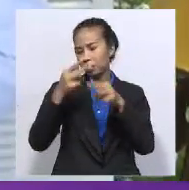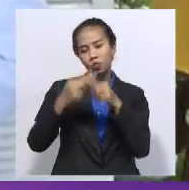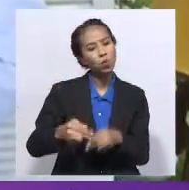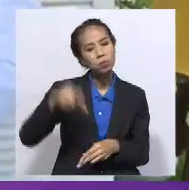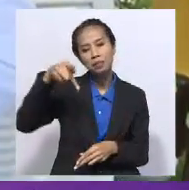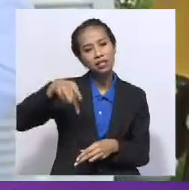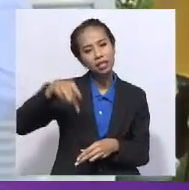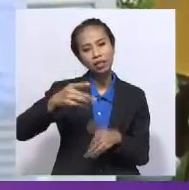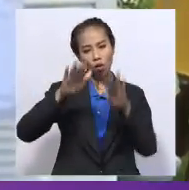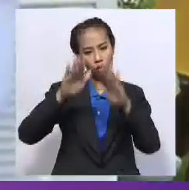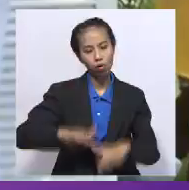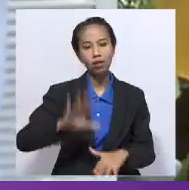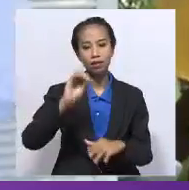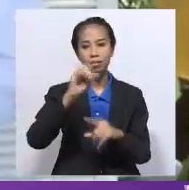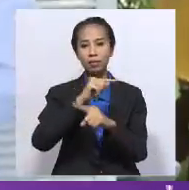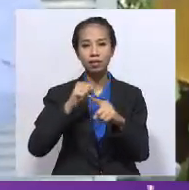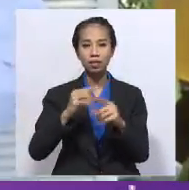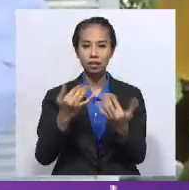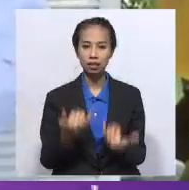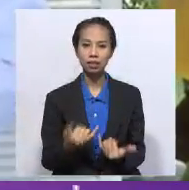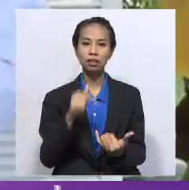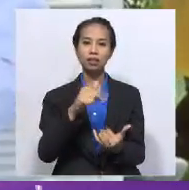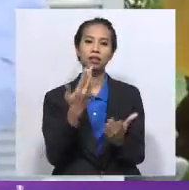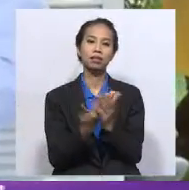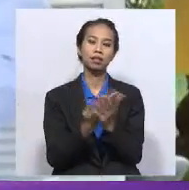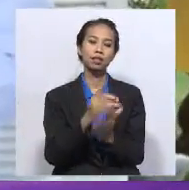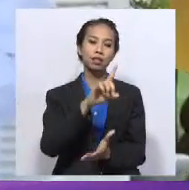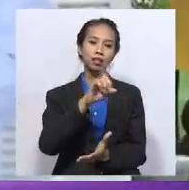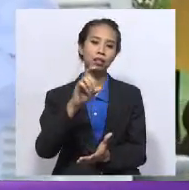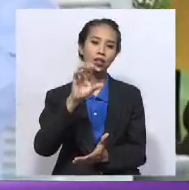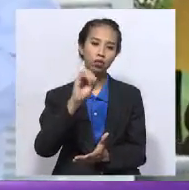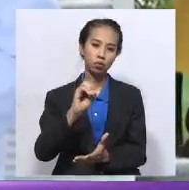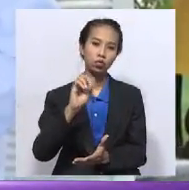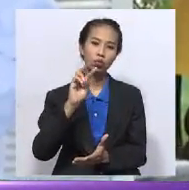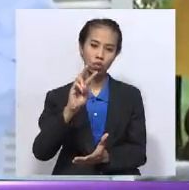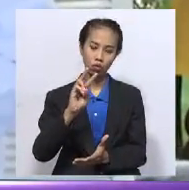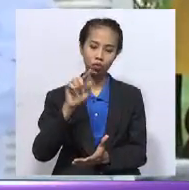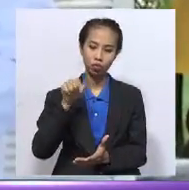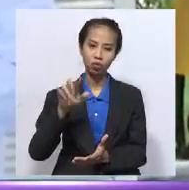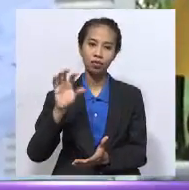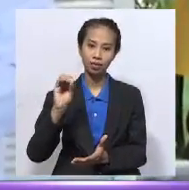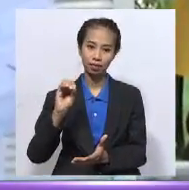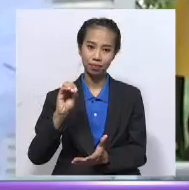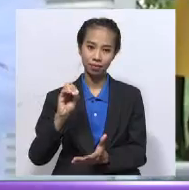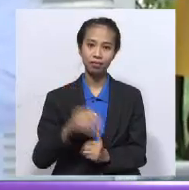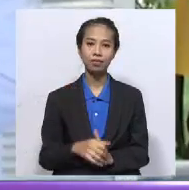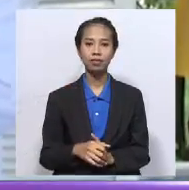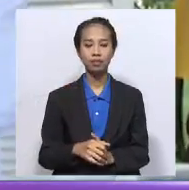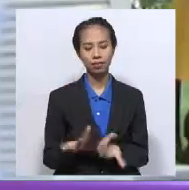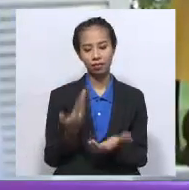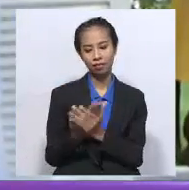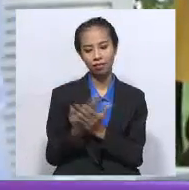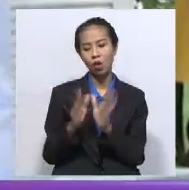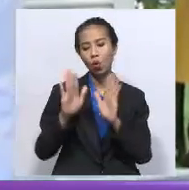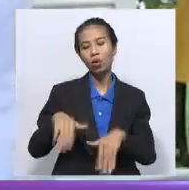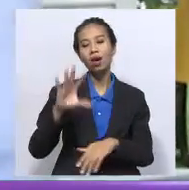ะคะ 50% นะเหลือกล่องแล้วเท่าไหร่ฮะ เหลือเพียงกล่องละ102บาท50สตางค์ค่ะไม่ซื้อไม่ได้แล้วค่ะ ครึ่งหนึ่งเลยนะ